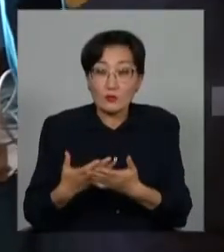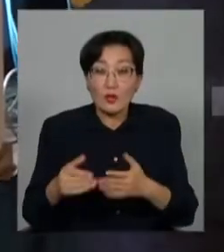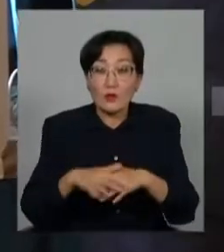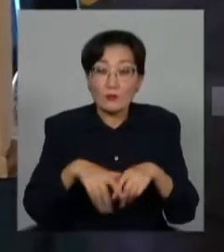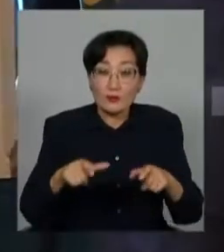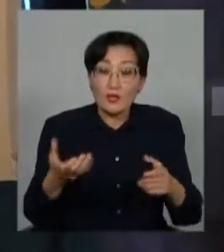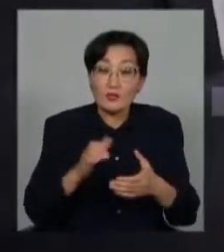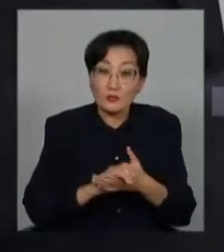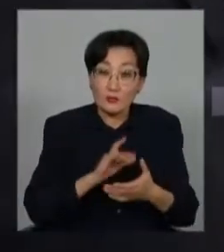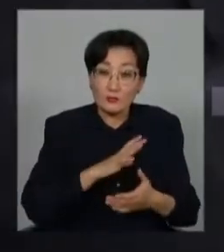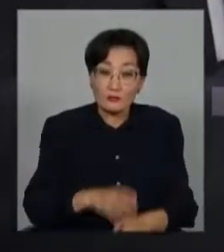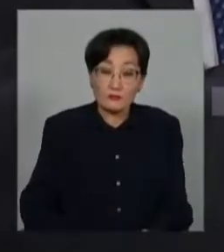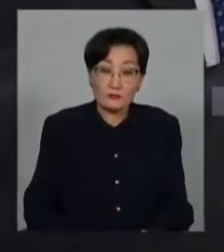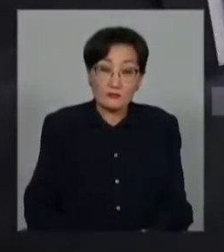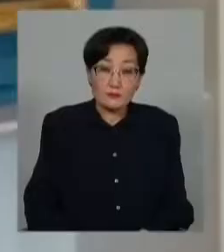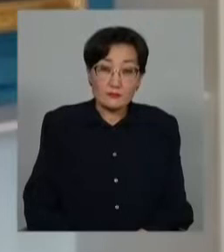көпшілікке таныстырылды.